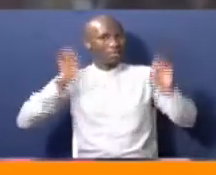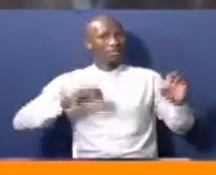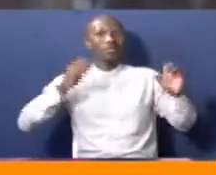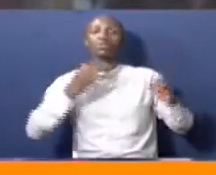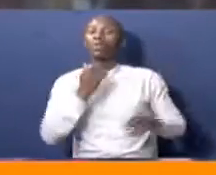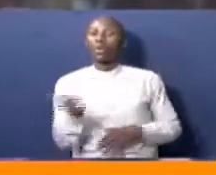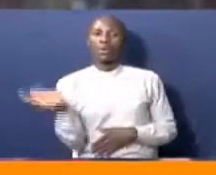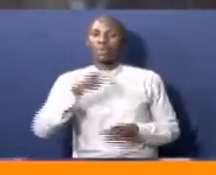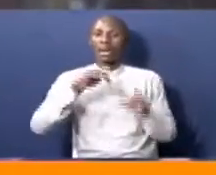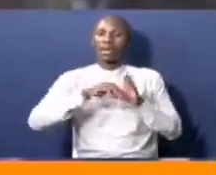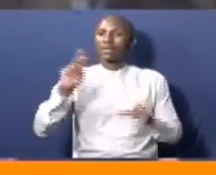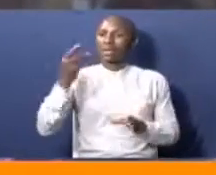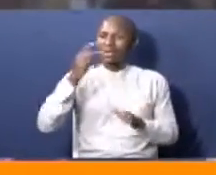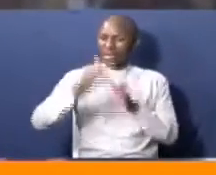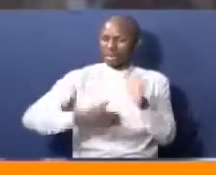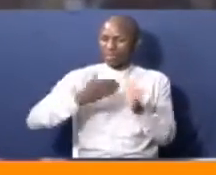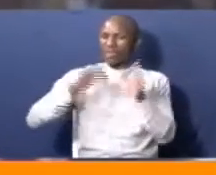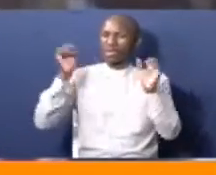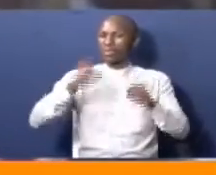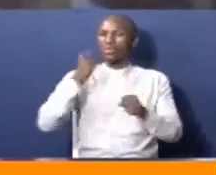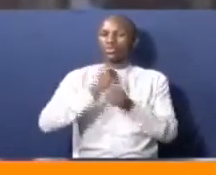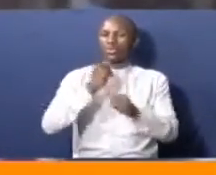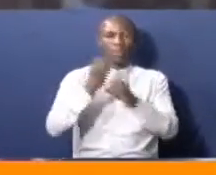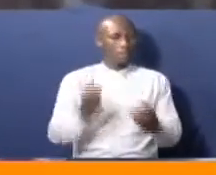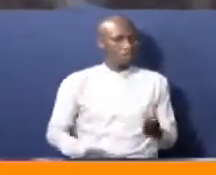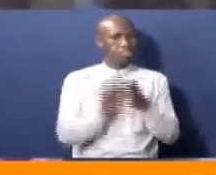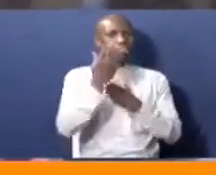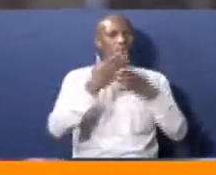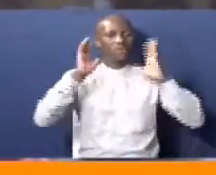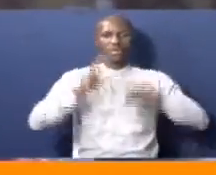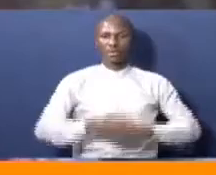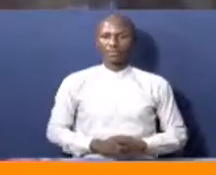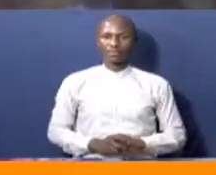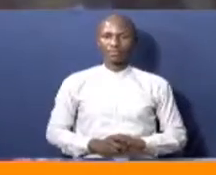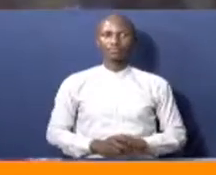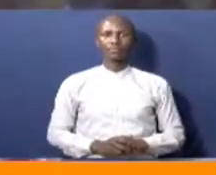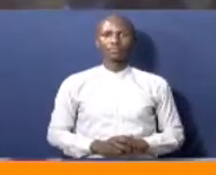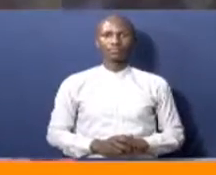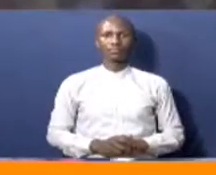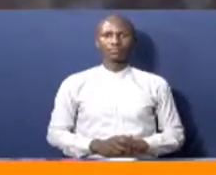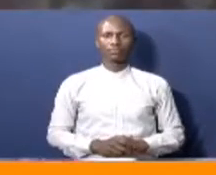tunataka warudi hapa Naivasha, ajira ipatikane.